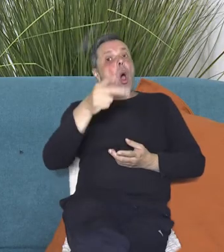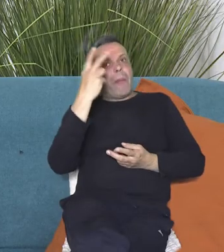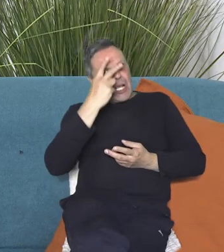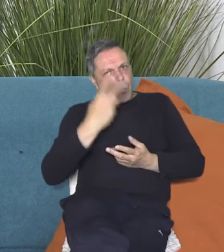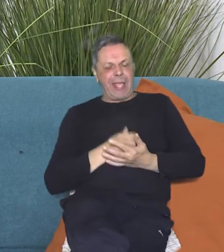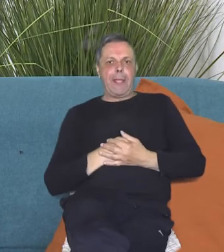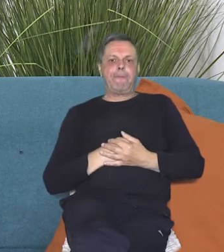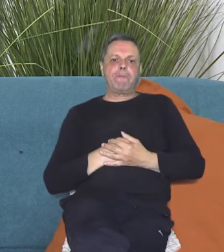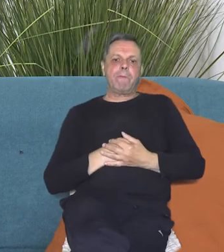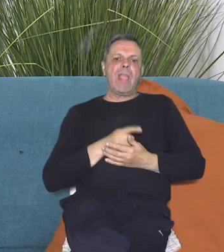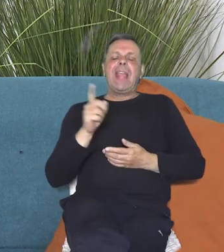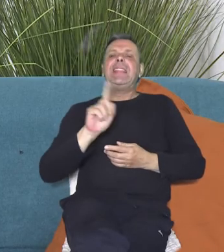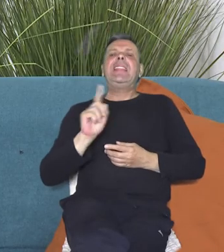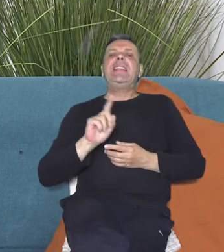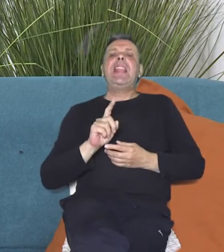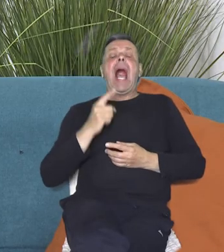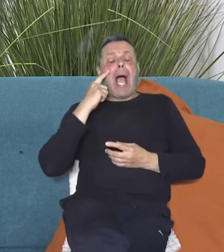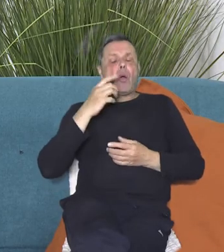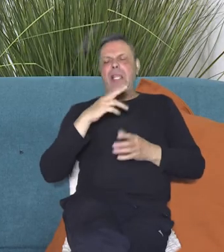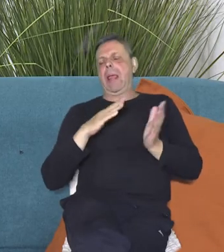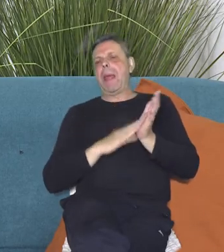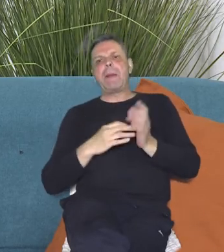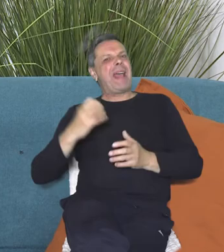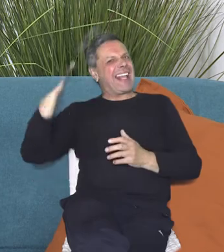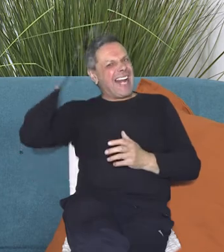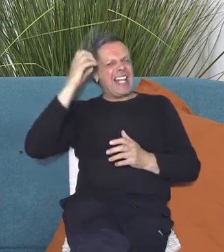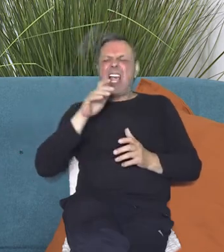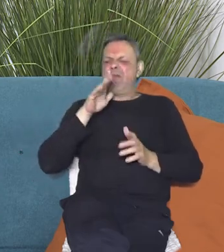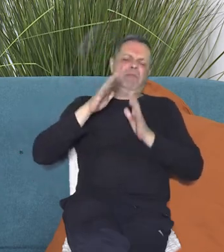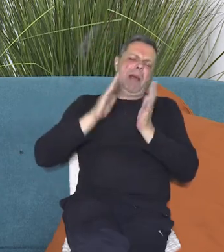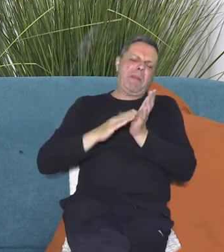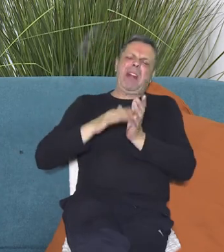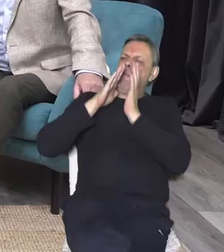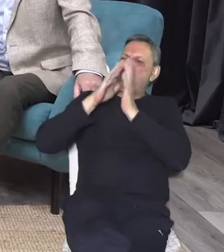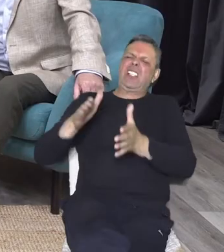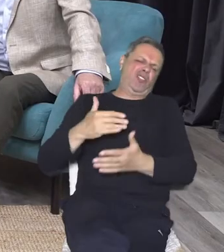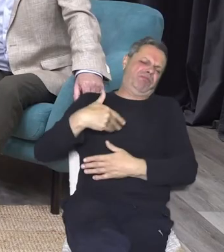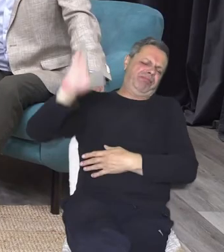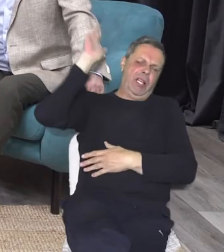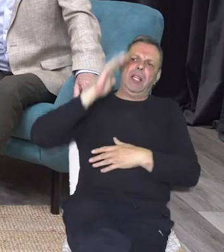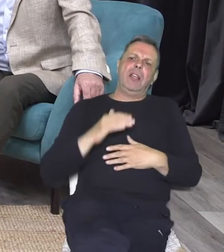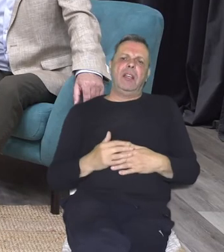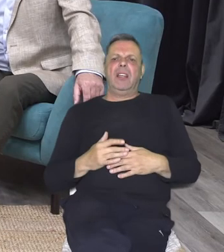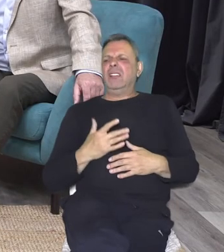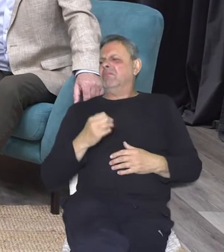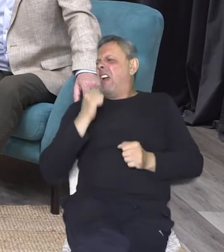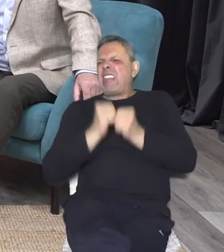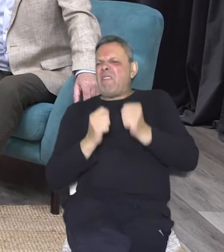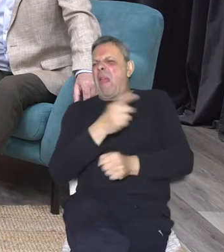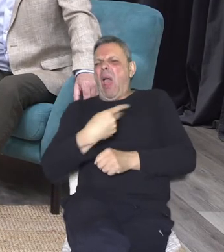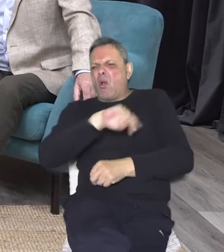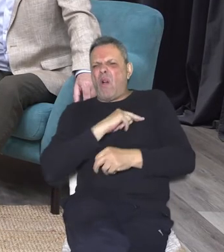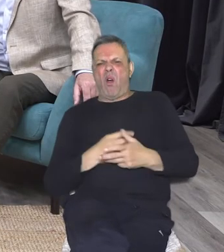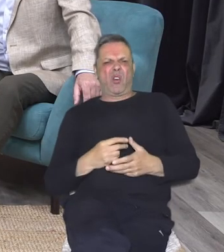da će te on razumjeti kad ju ti kažeš. Znači ti nećeš ako si ti na primjer kraljica i mrziš bilo šta što je